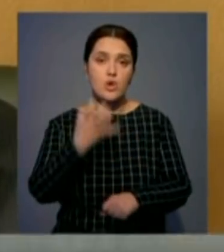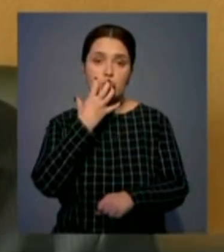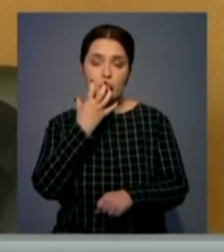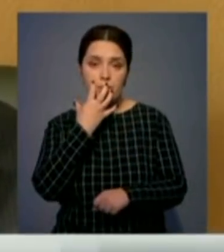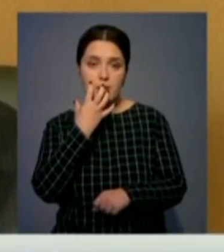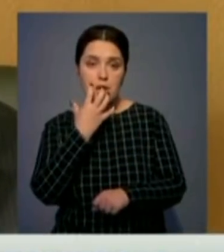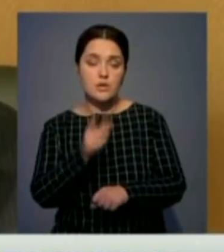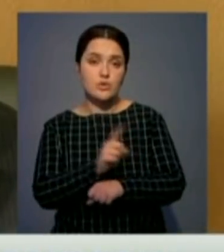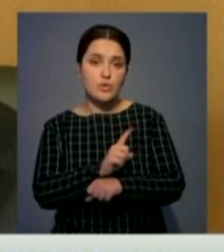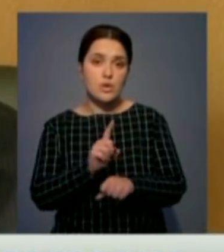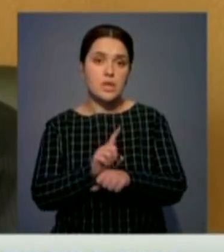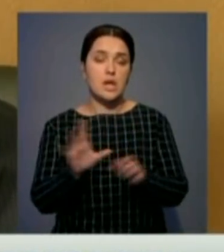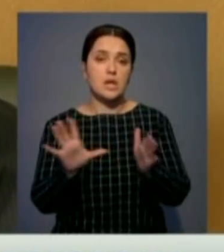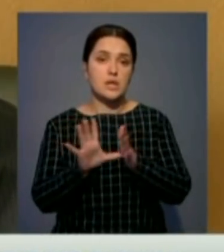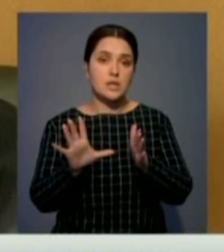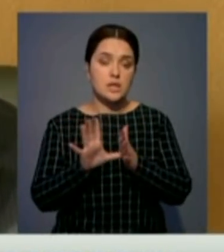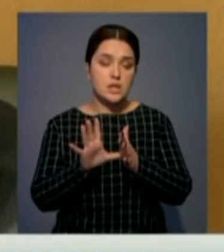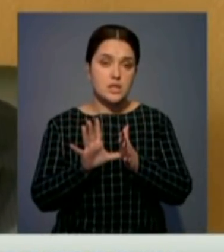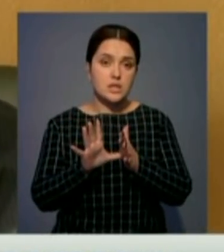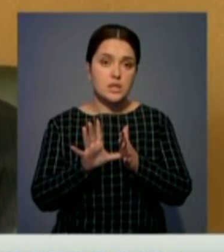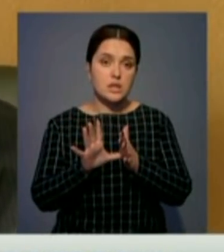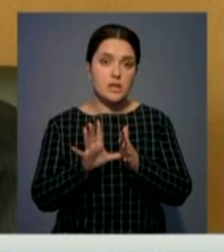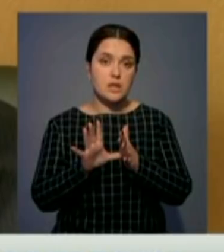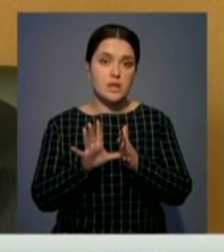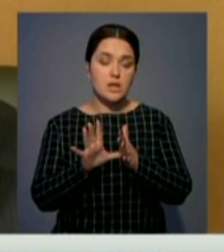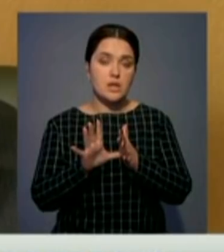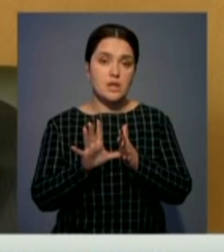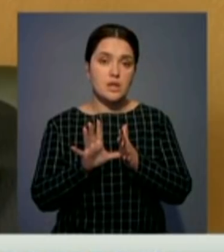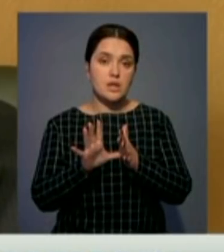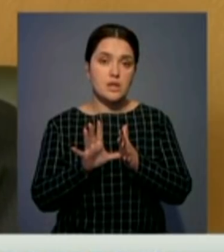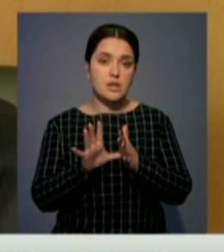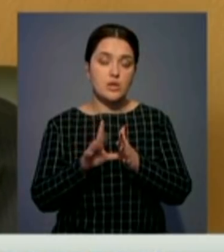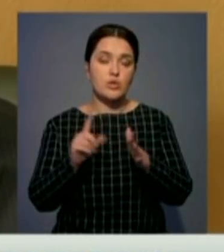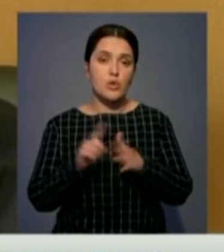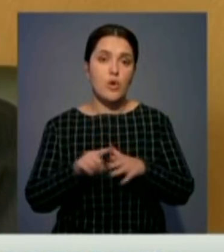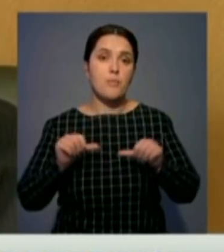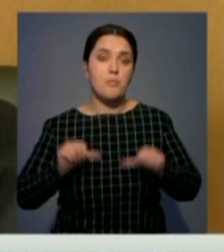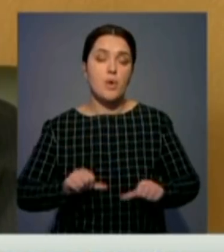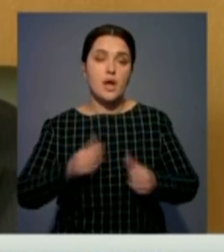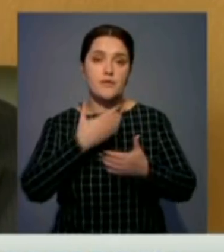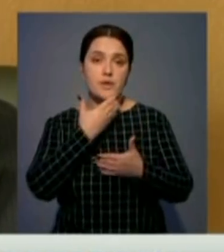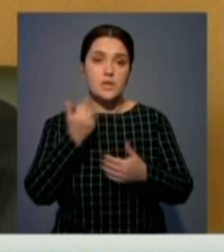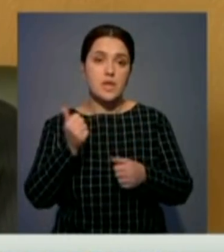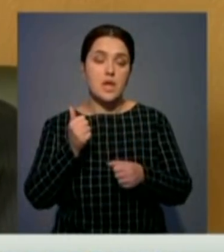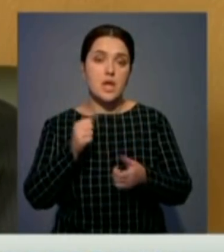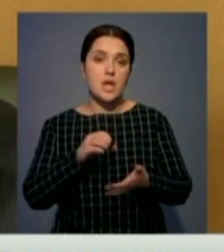теплосчетчиков, электрических счетчиков, а также неправомерного начисления